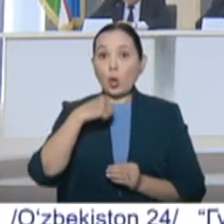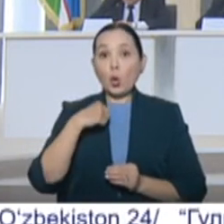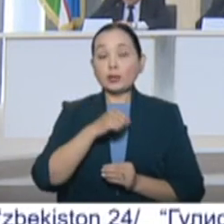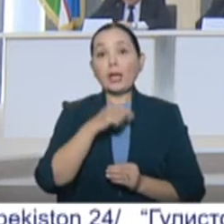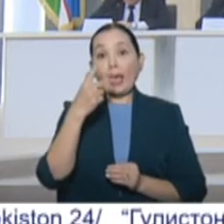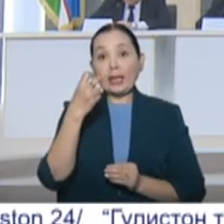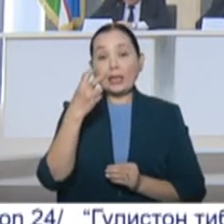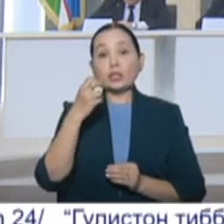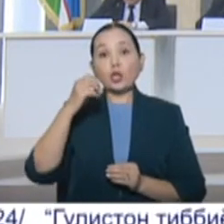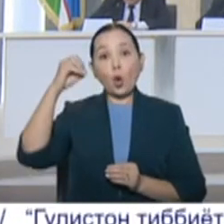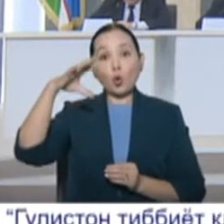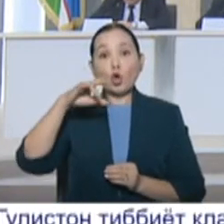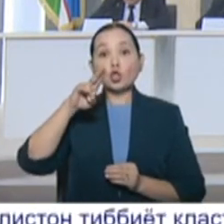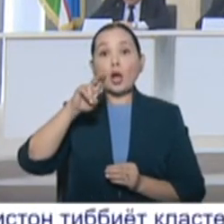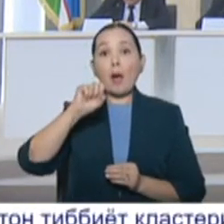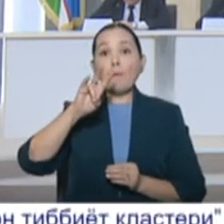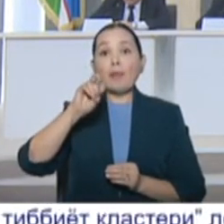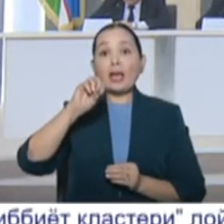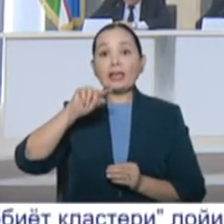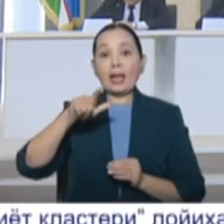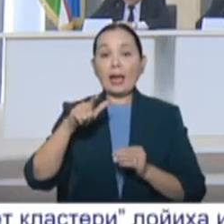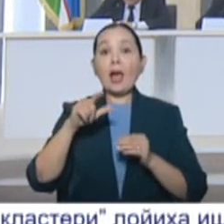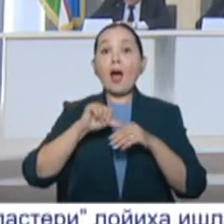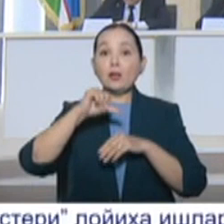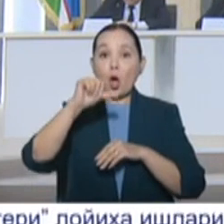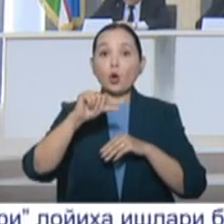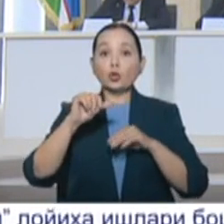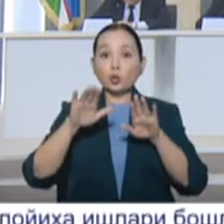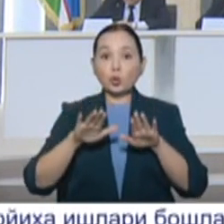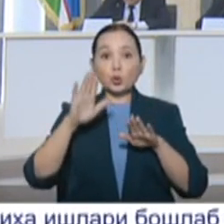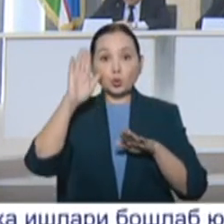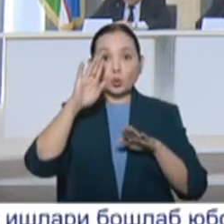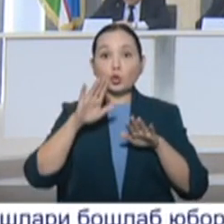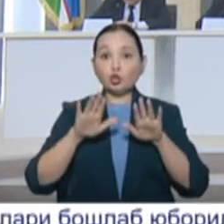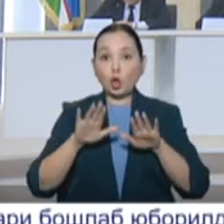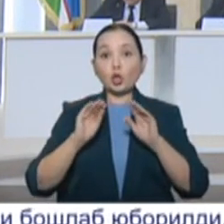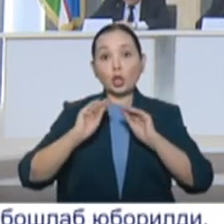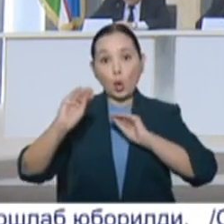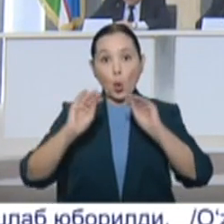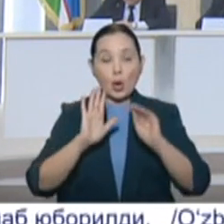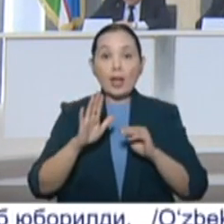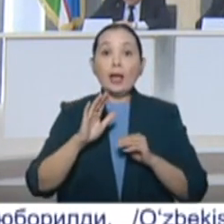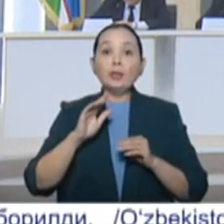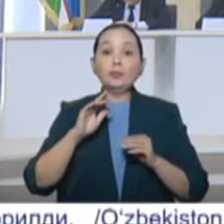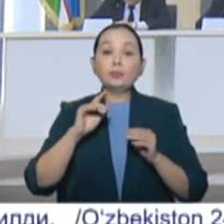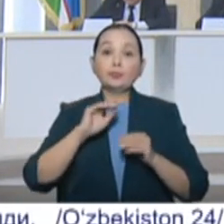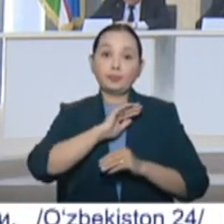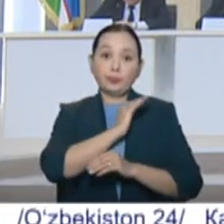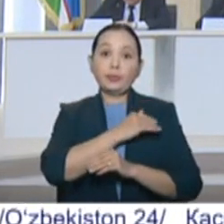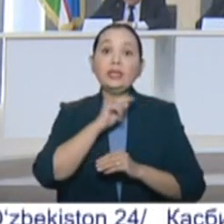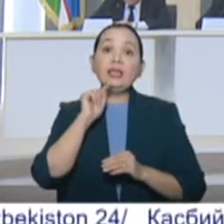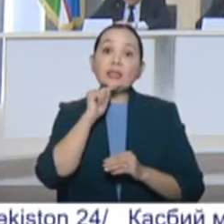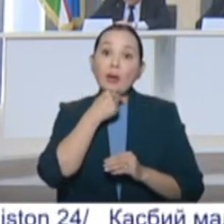200 ta quyosh paneli o'sha alohida turgan suv inshootlarga qo'yiladi. Bundan tashqari energiya samaradorligini